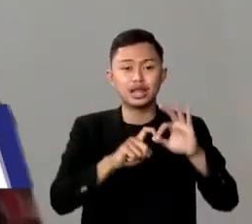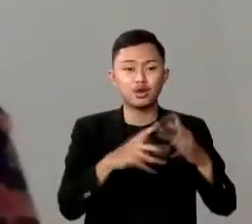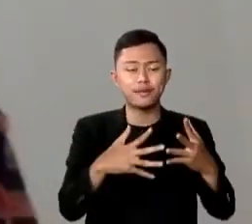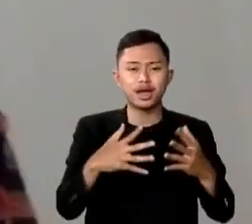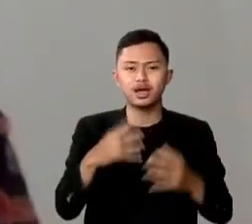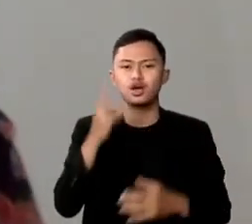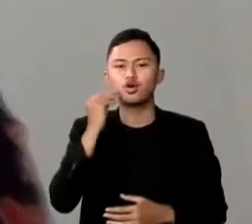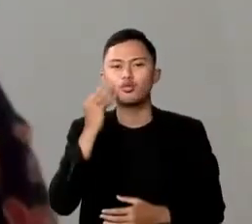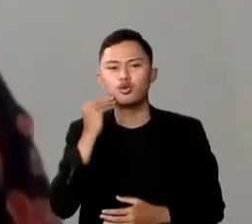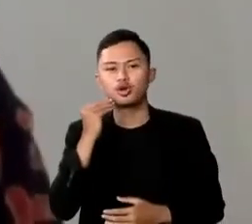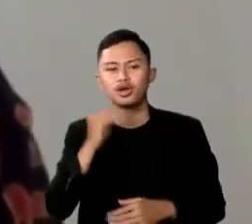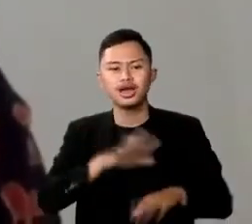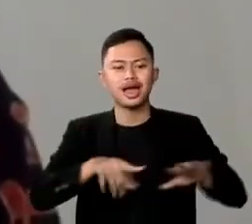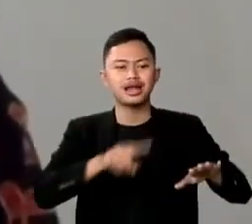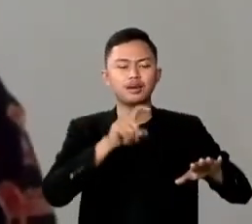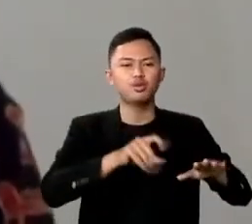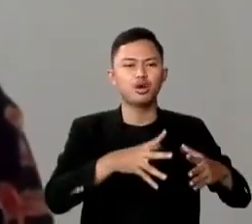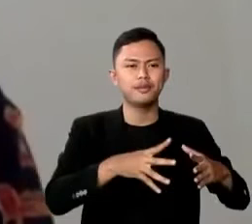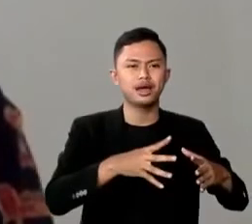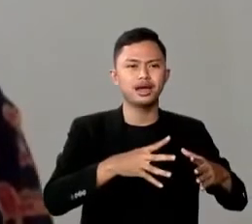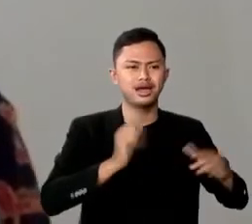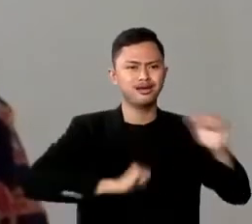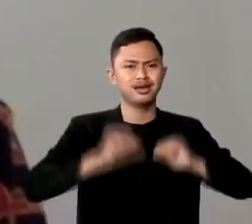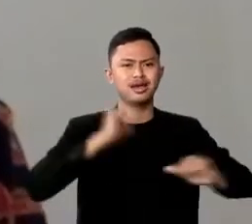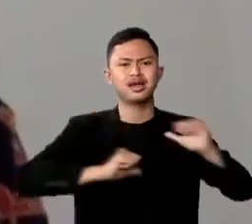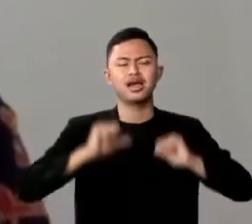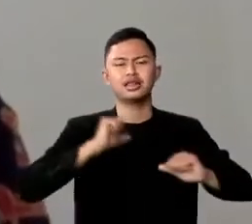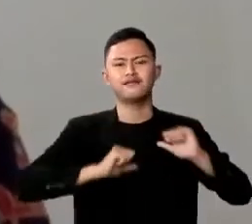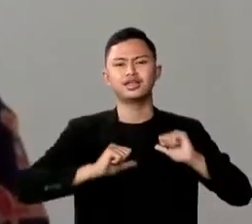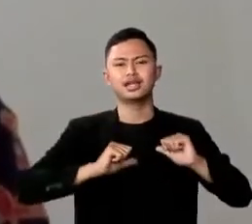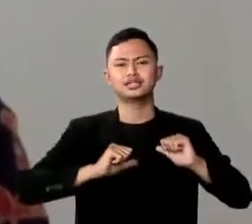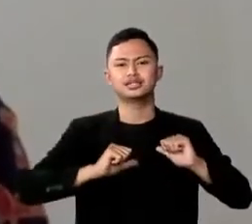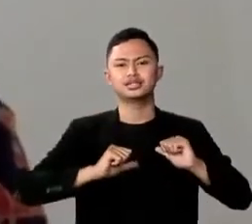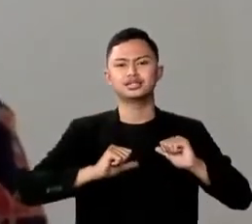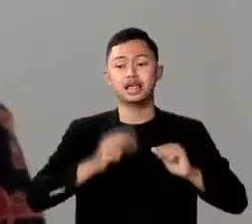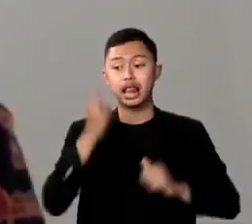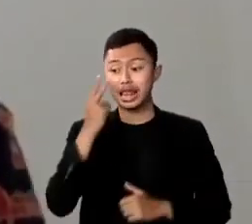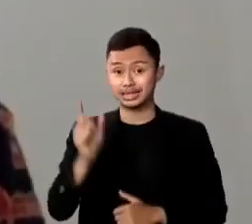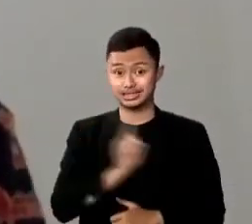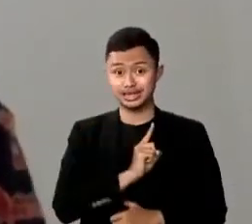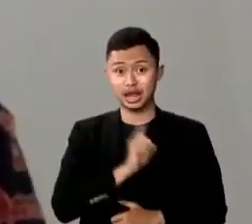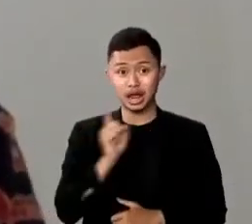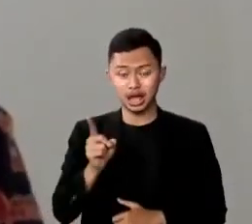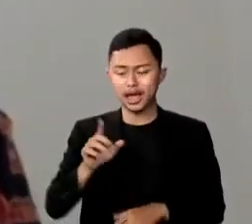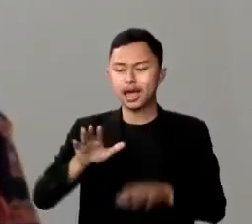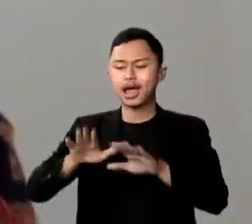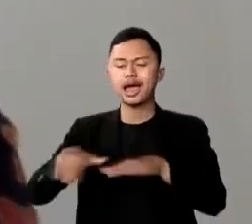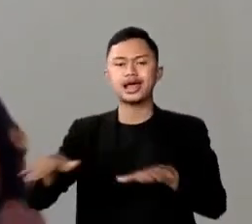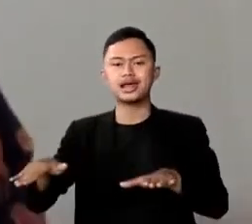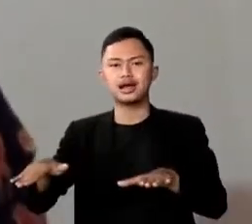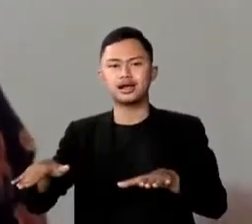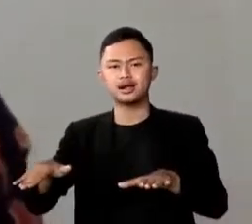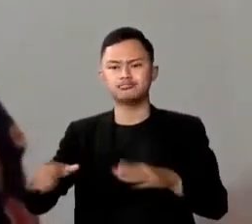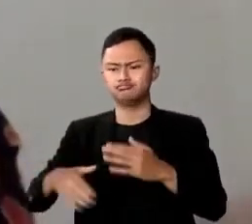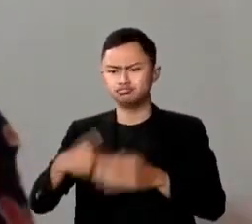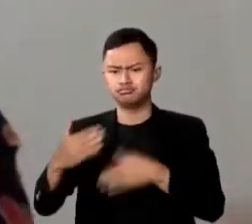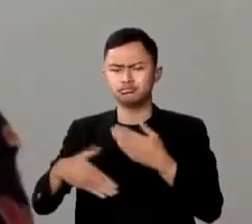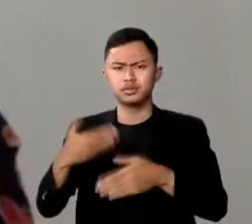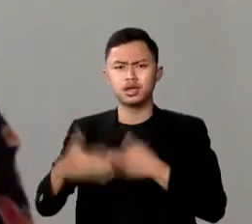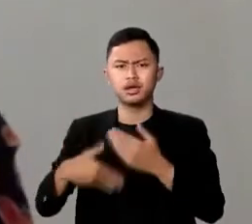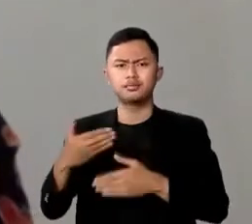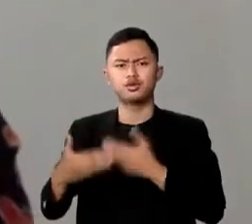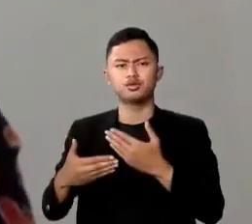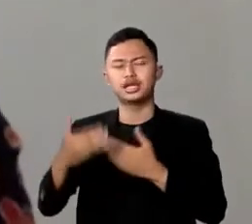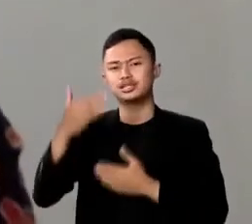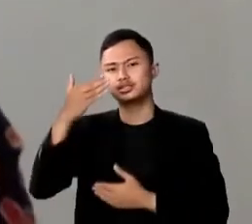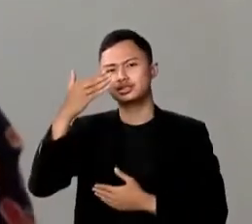usianya dengan anak butuh beraktivitas fisik ya Jadi kita lihat sendiri beberapa anak selama proses